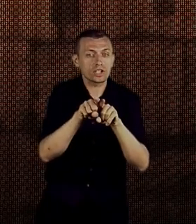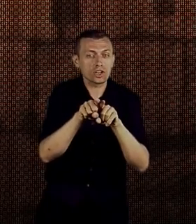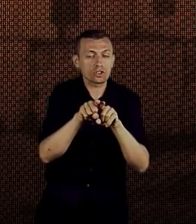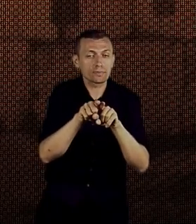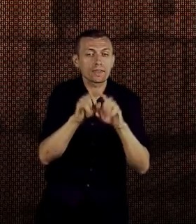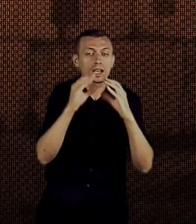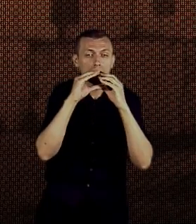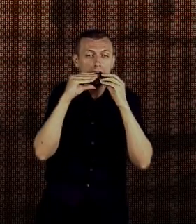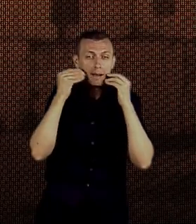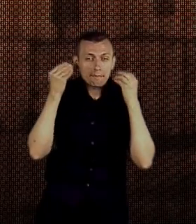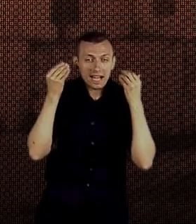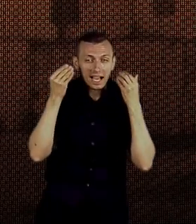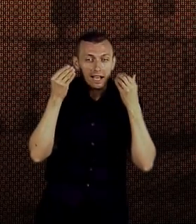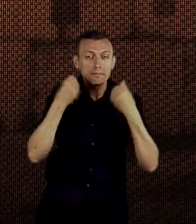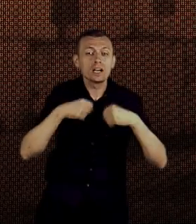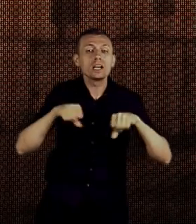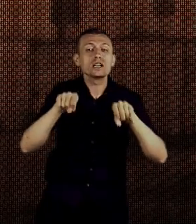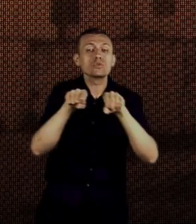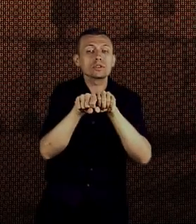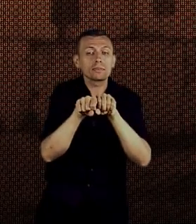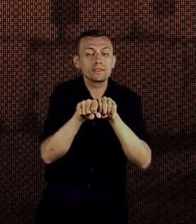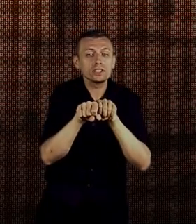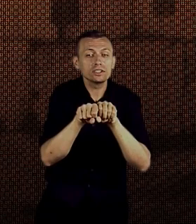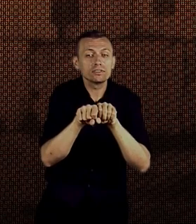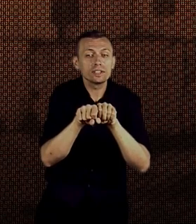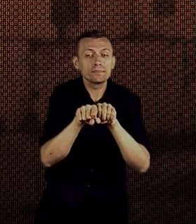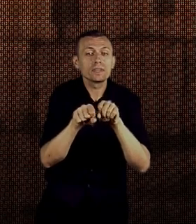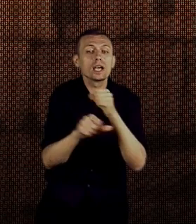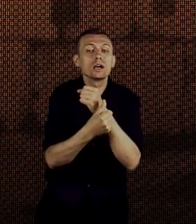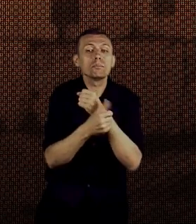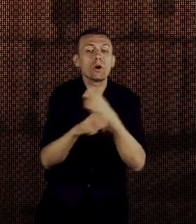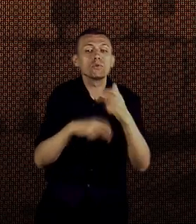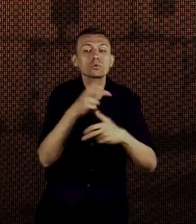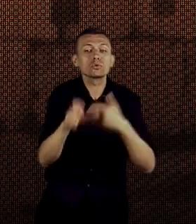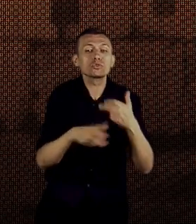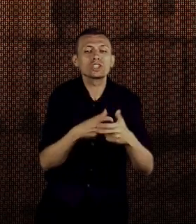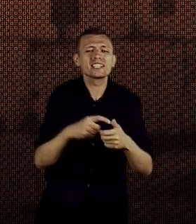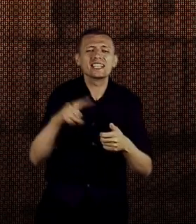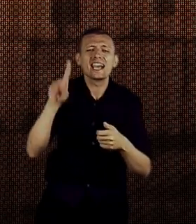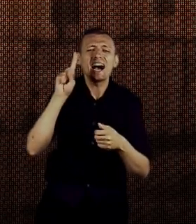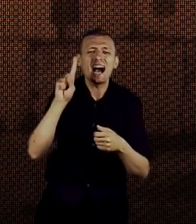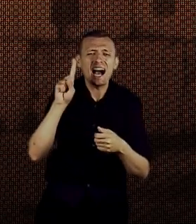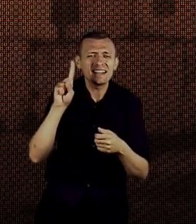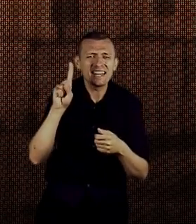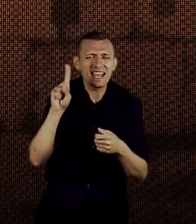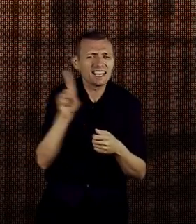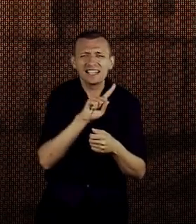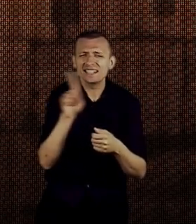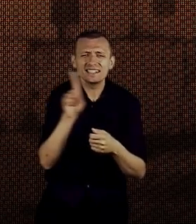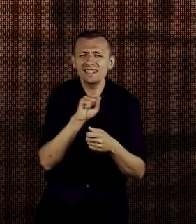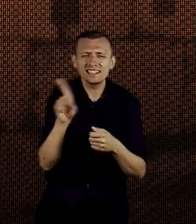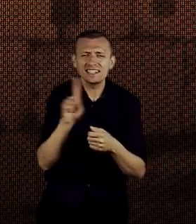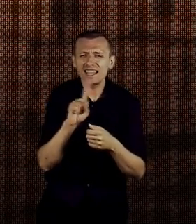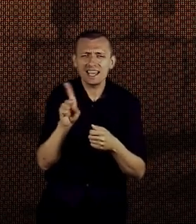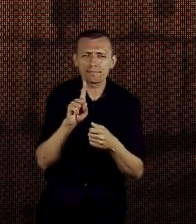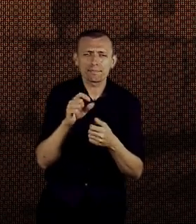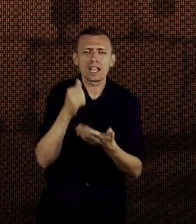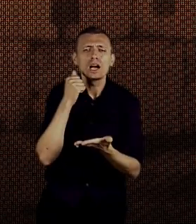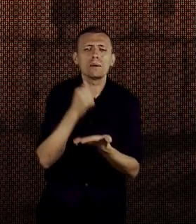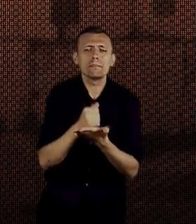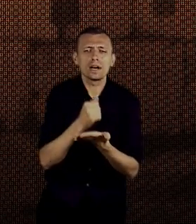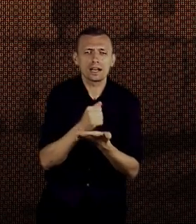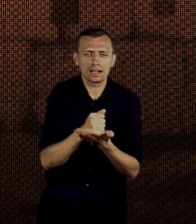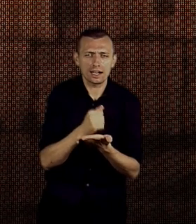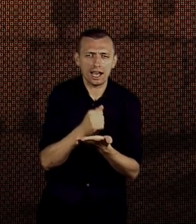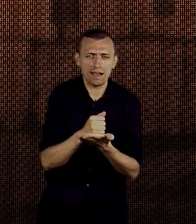uczynki prawa, ale przez uczynek wynikający ze zbawiennej, usprawiedliwiającej